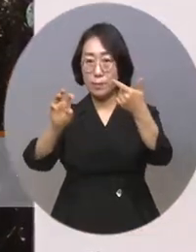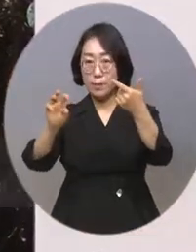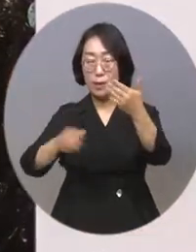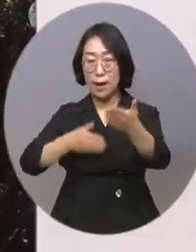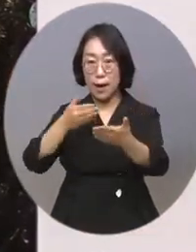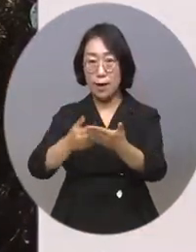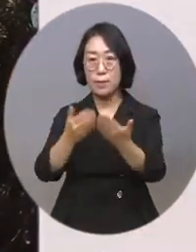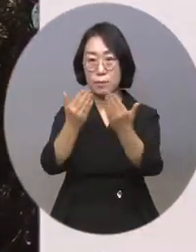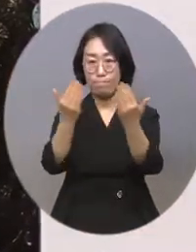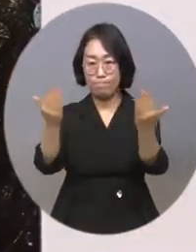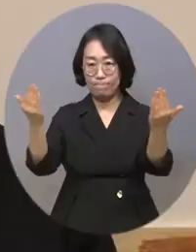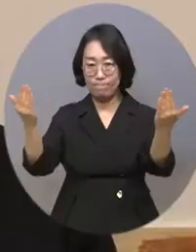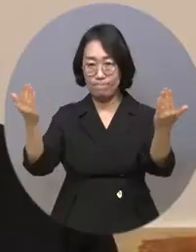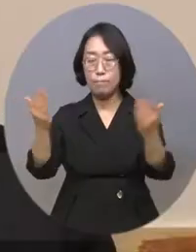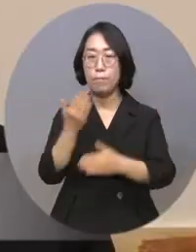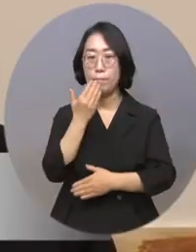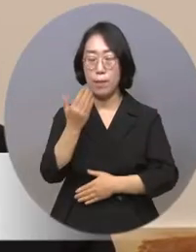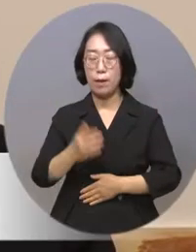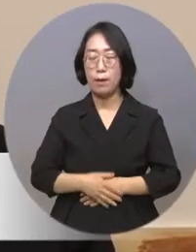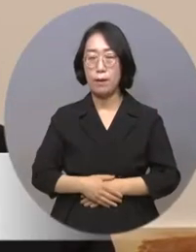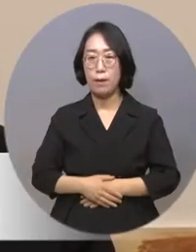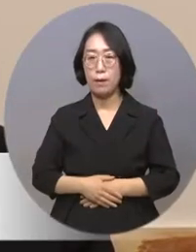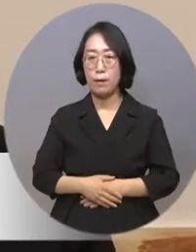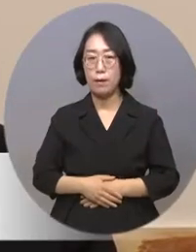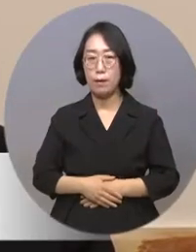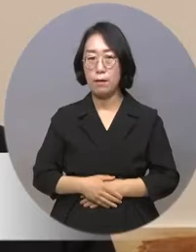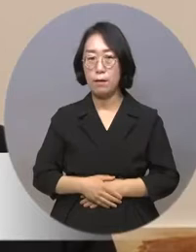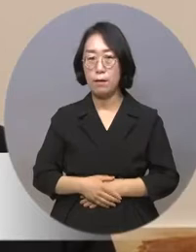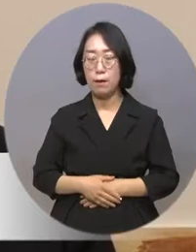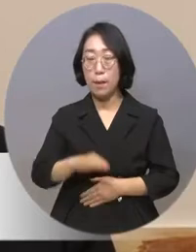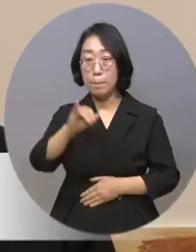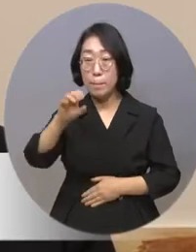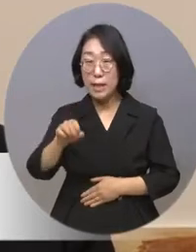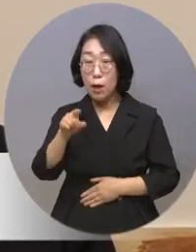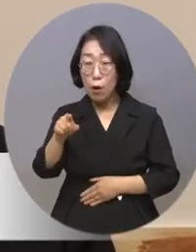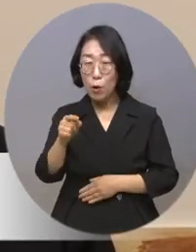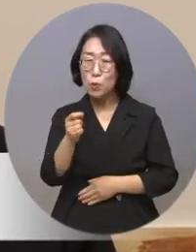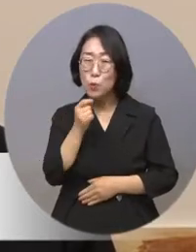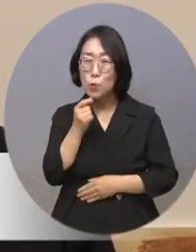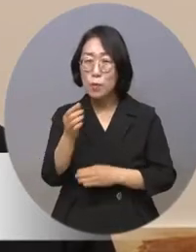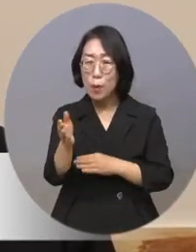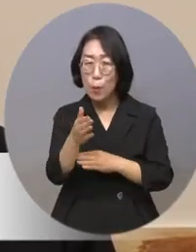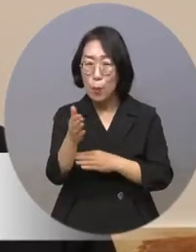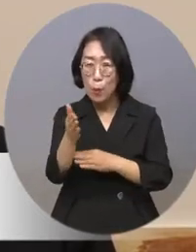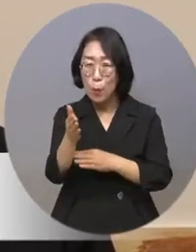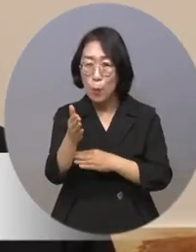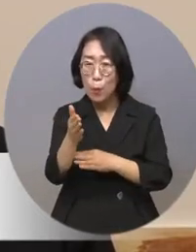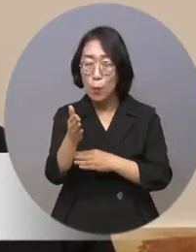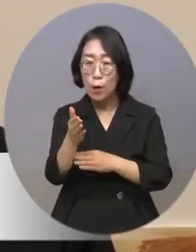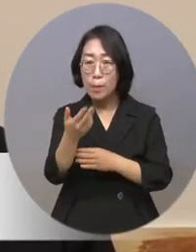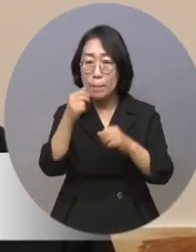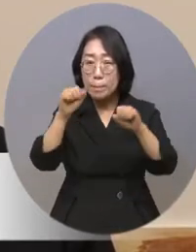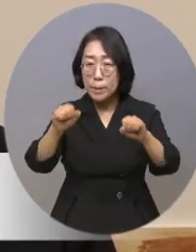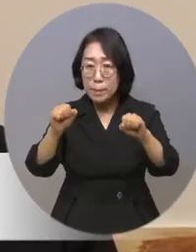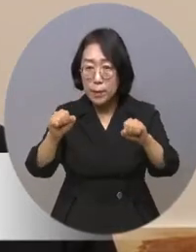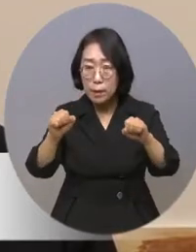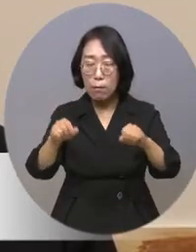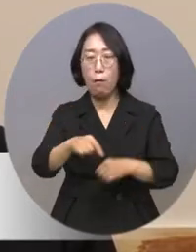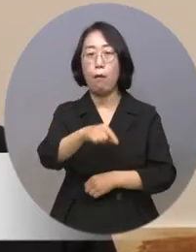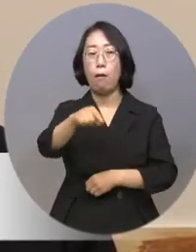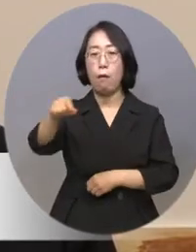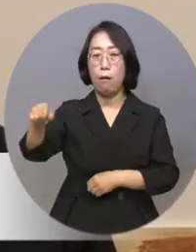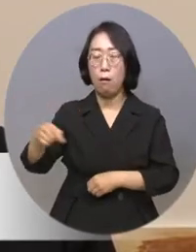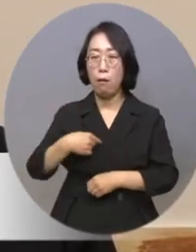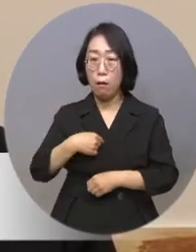30일까지 선보입니다. 어항 안에가 빙어들이 이렇게 살아 움직이고 있더라고요. 근데